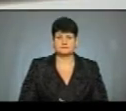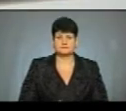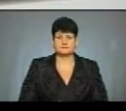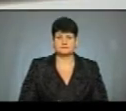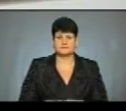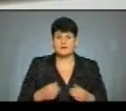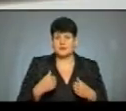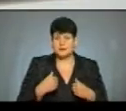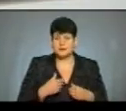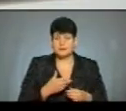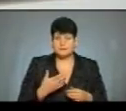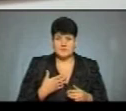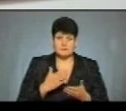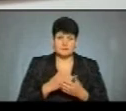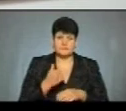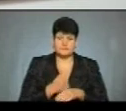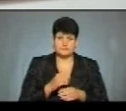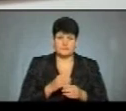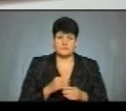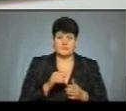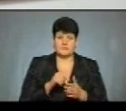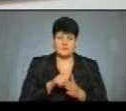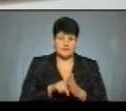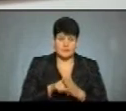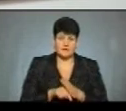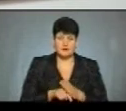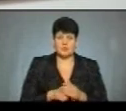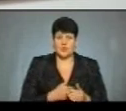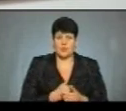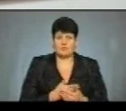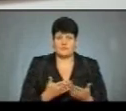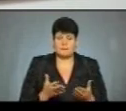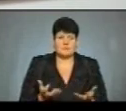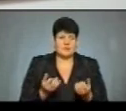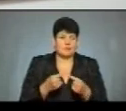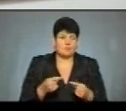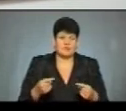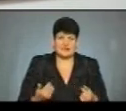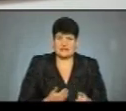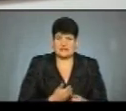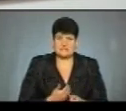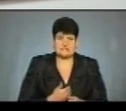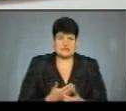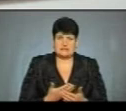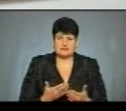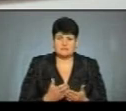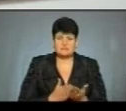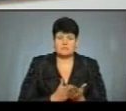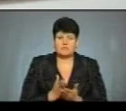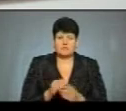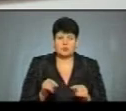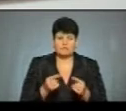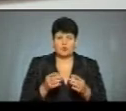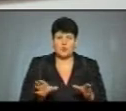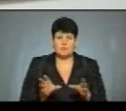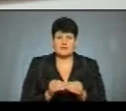Ми виходили з ключового принципу. Принцип добровільності. Ми підтримували будь-які ініціативи, спрямовані на утворення